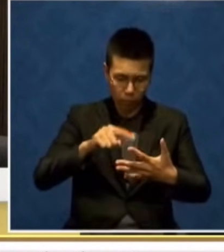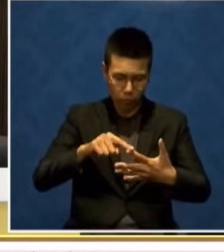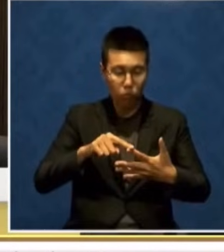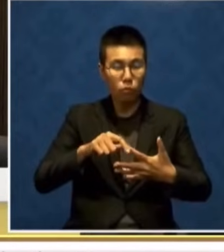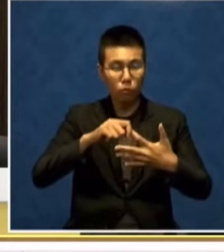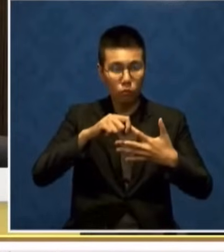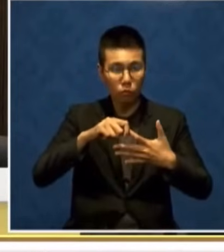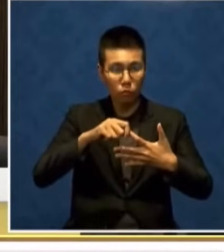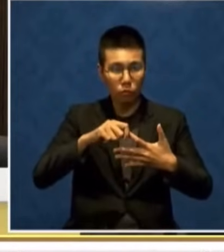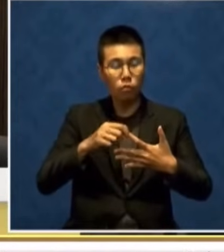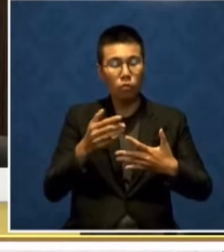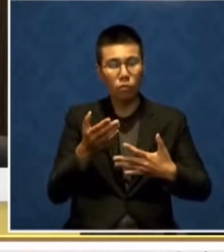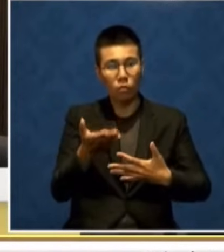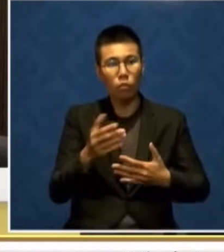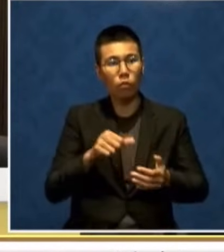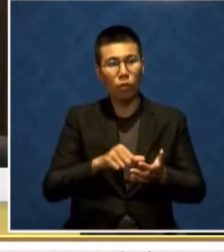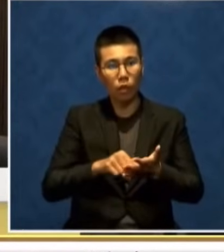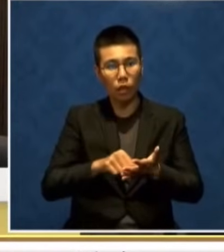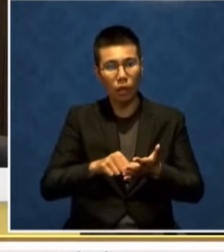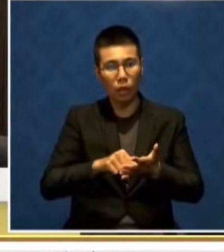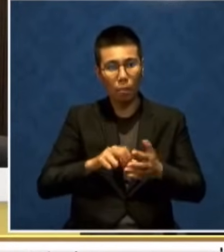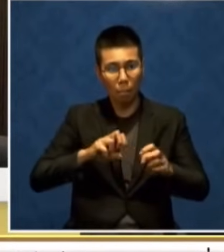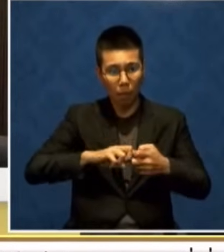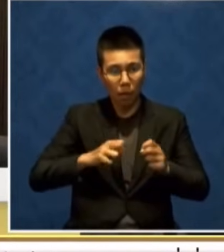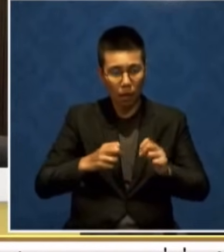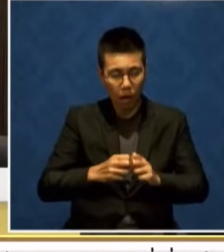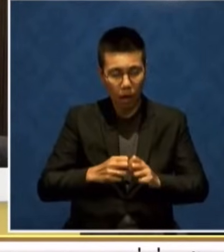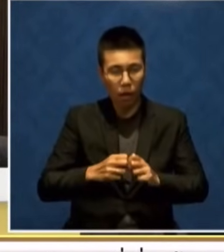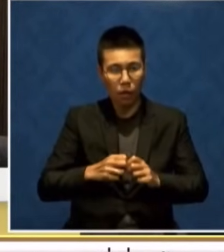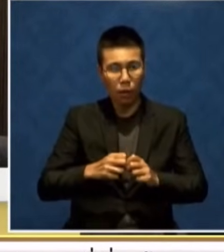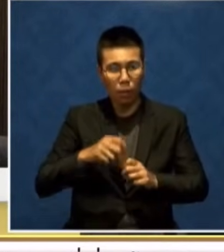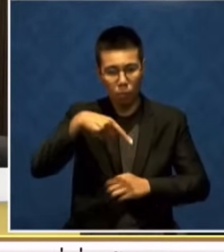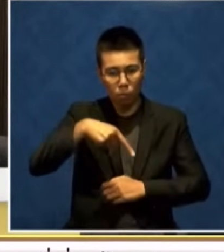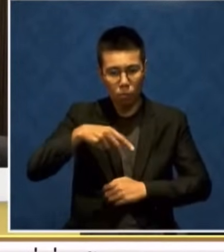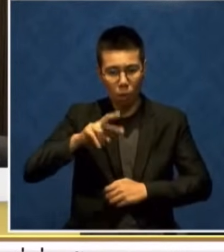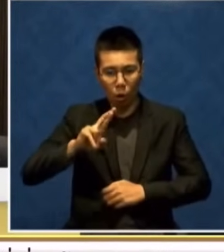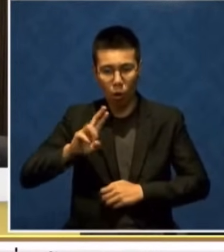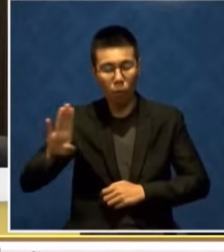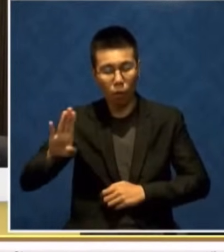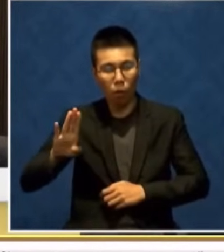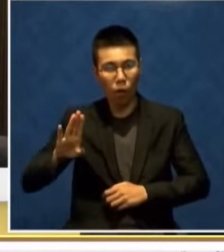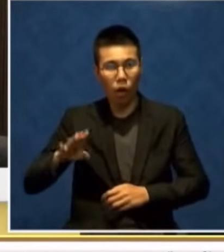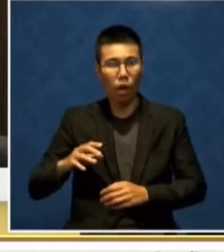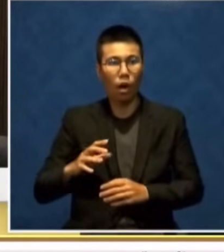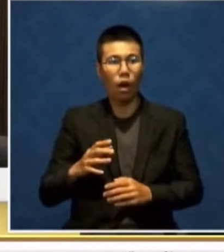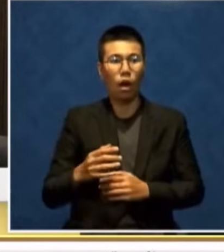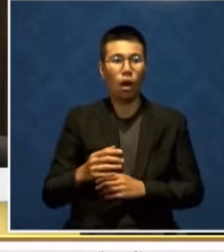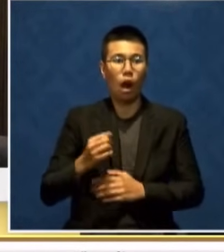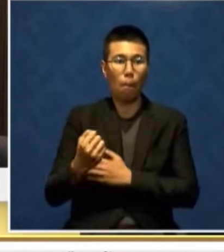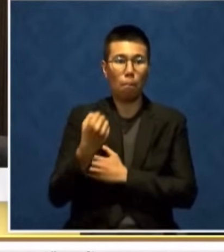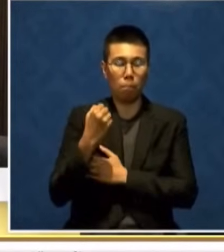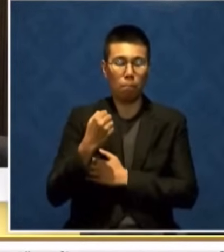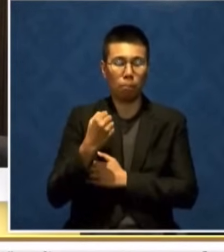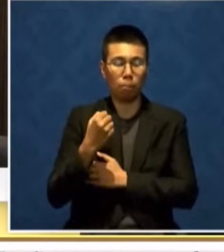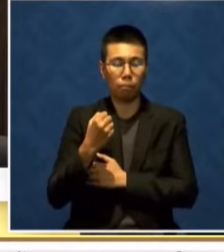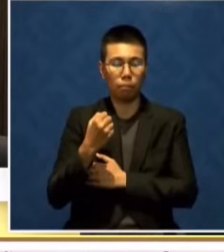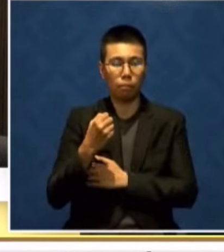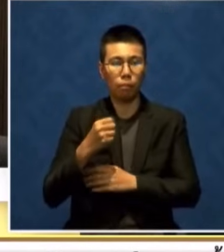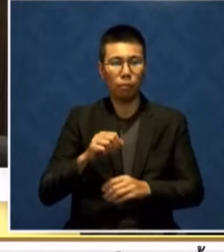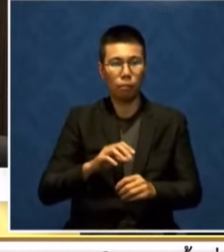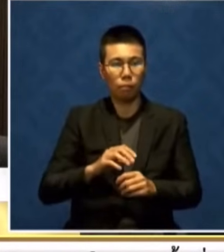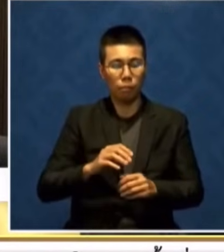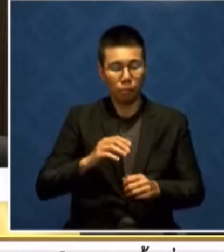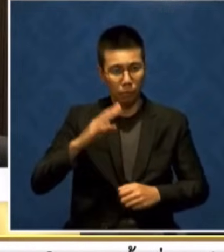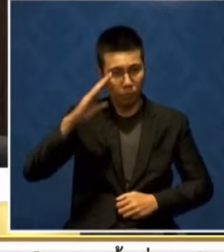ท่านต้องแก้ไขพรบตำรวจเสียใหม่กระจายอำนาจตำรวจเพื่อให้จังหวัด